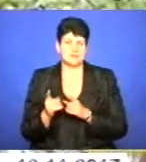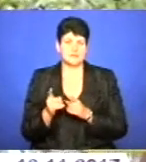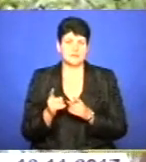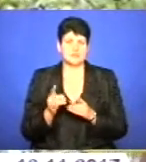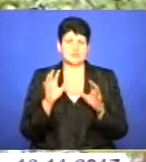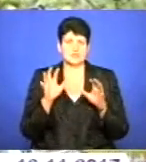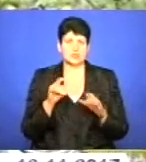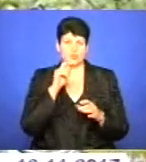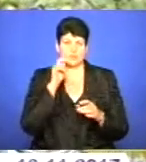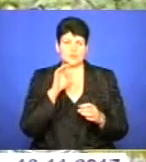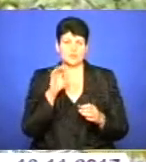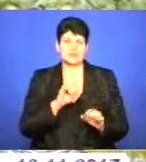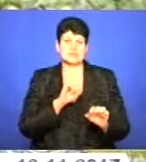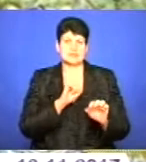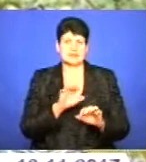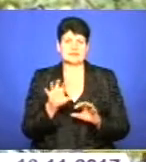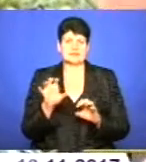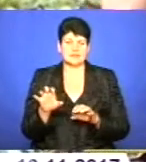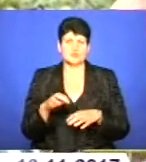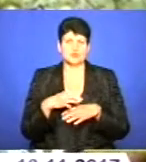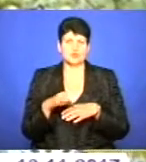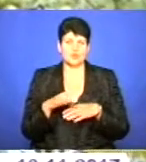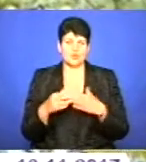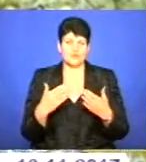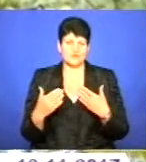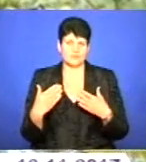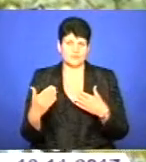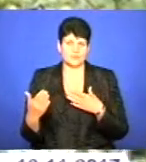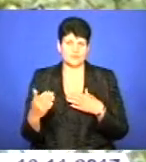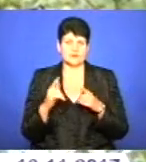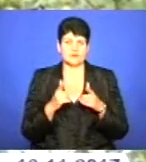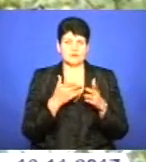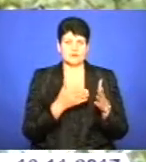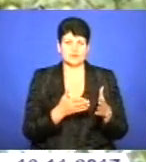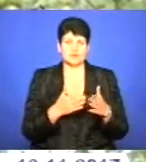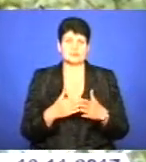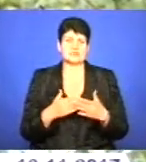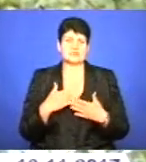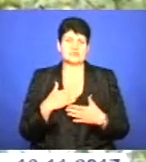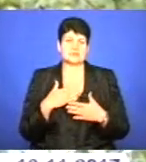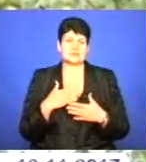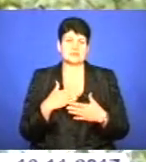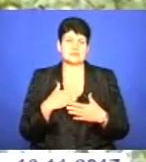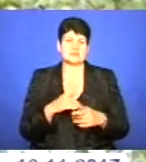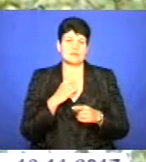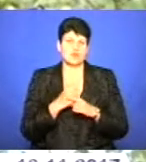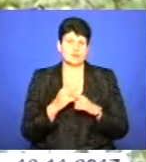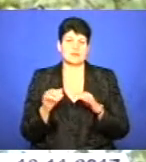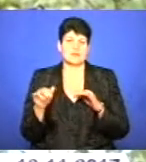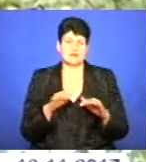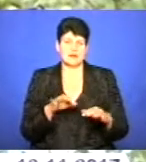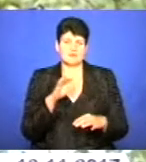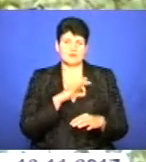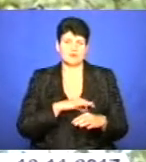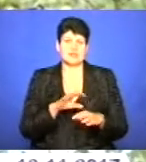закону України про захист тварин від жорстокого поводження, згідно якого заборонено діяльність і